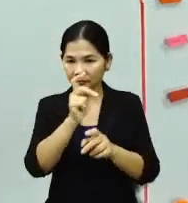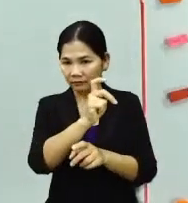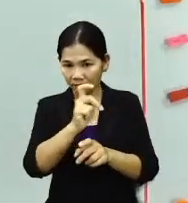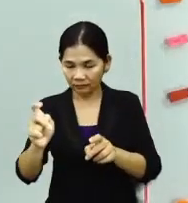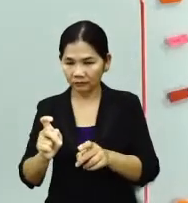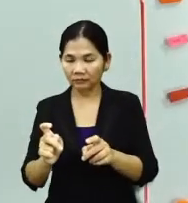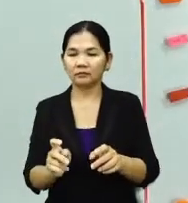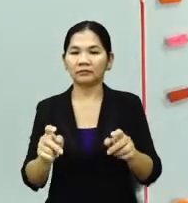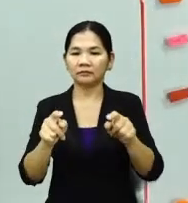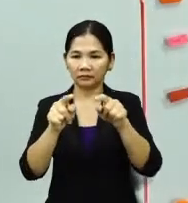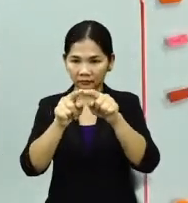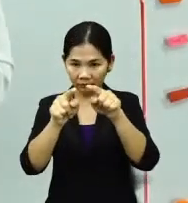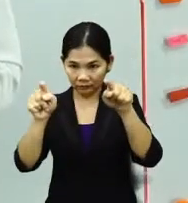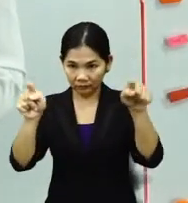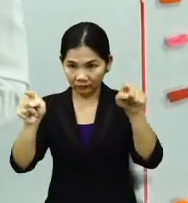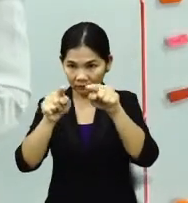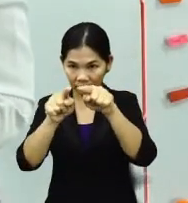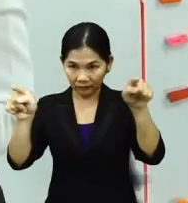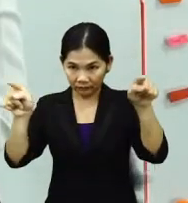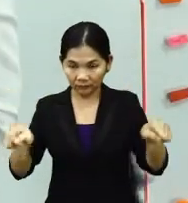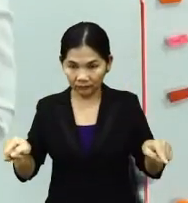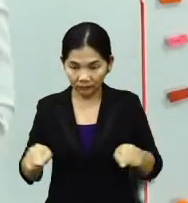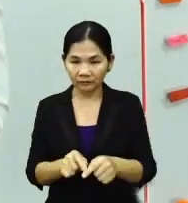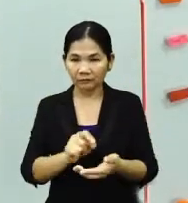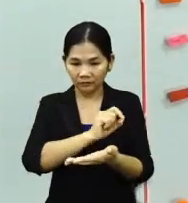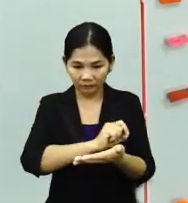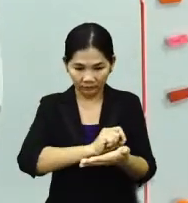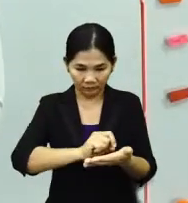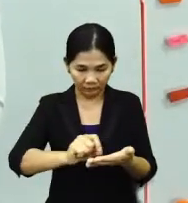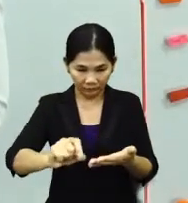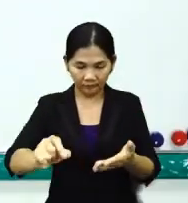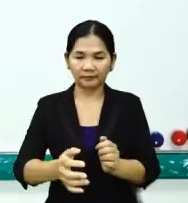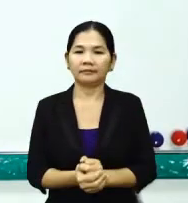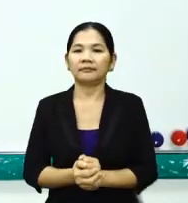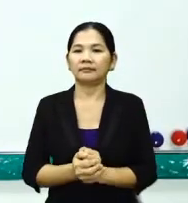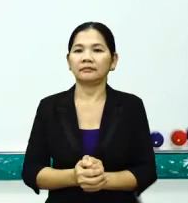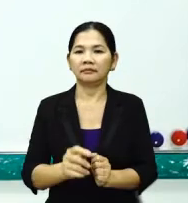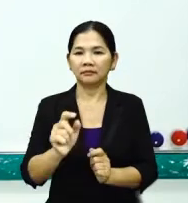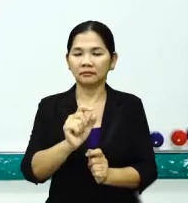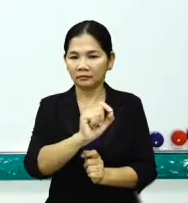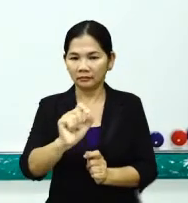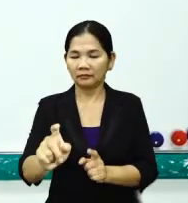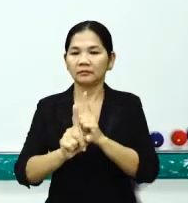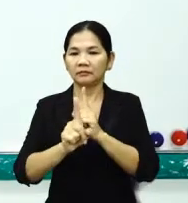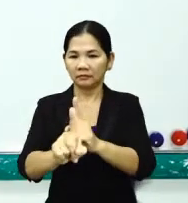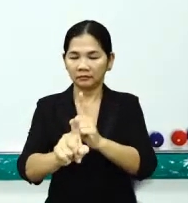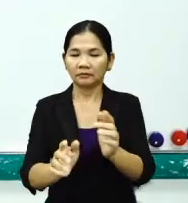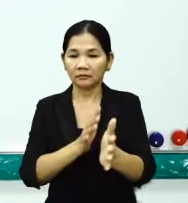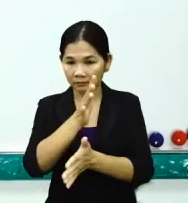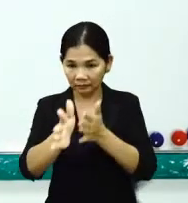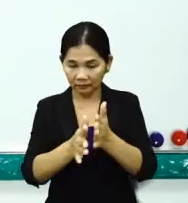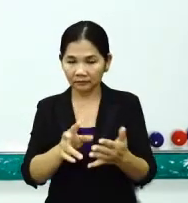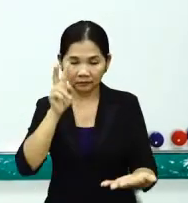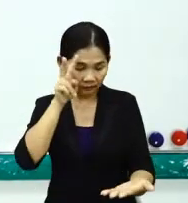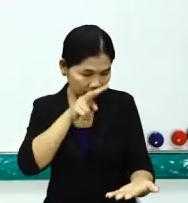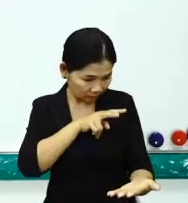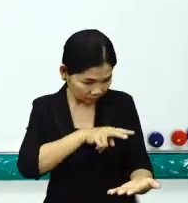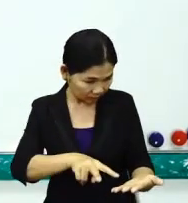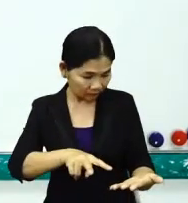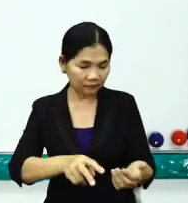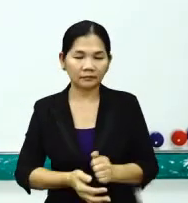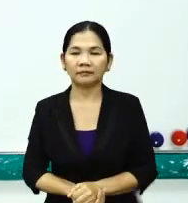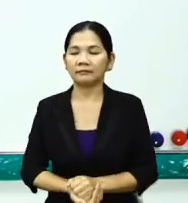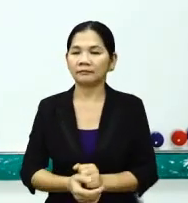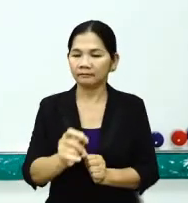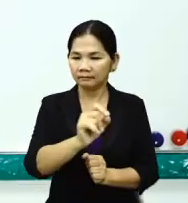con sọ xe bị tha xăm nề và tôi ọp mà tiếc con cho một tuần gram đã tha sọ xe tạm án trút bị nịt chá bây đây con sọ